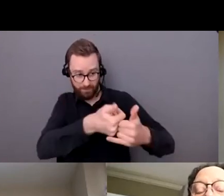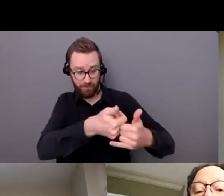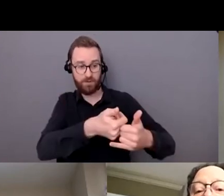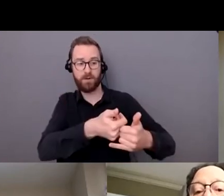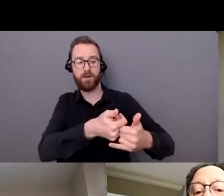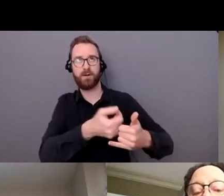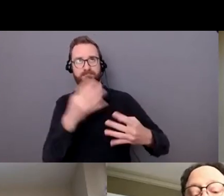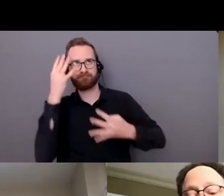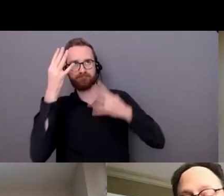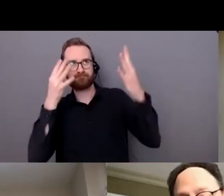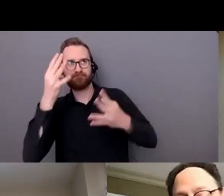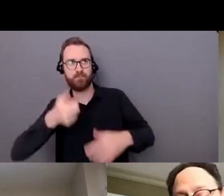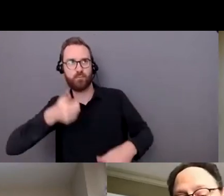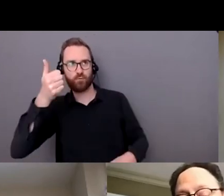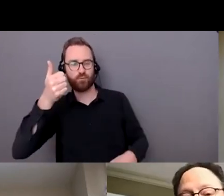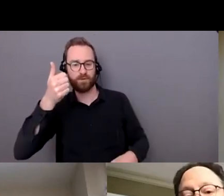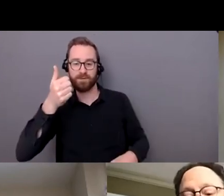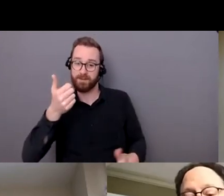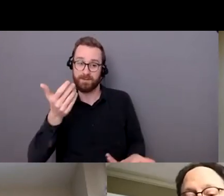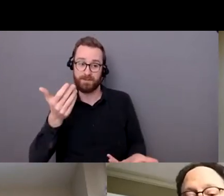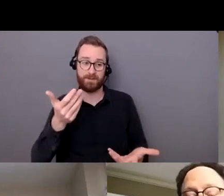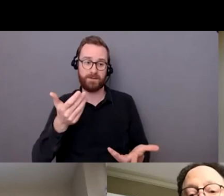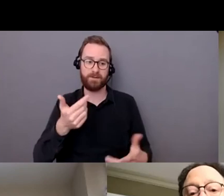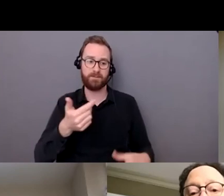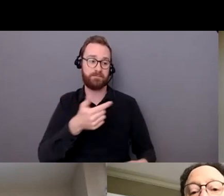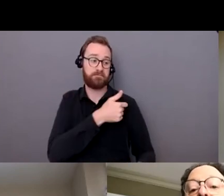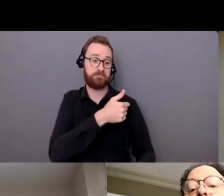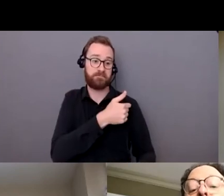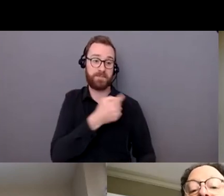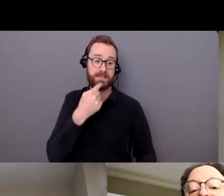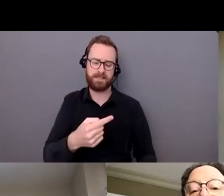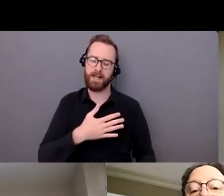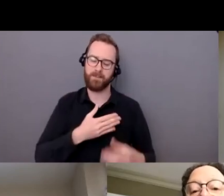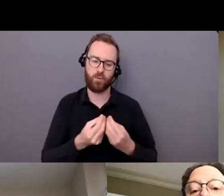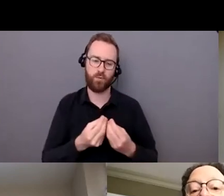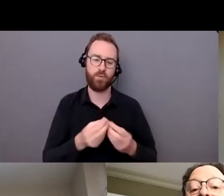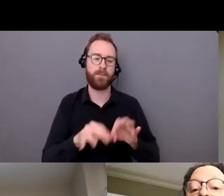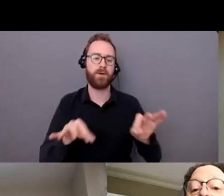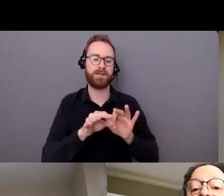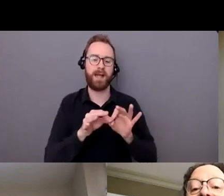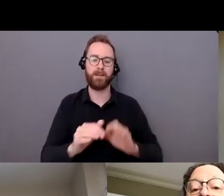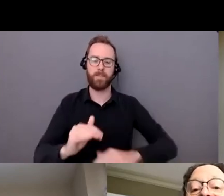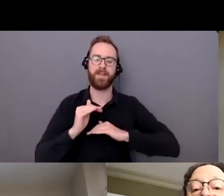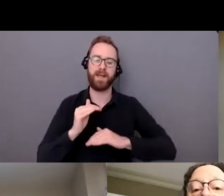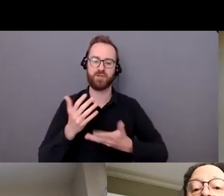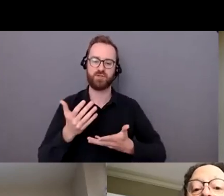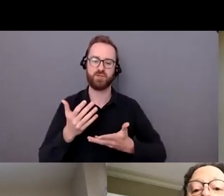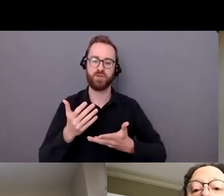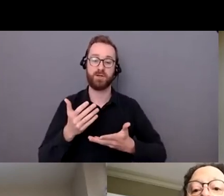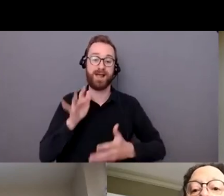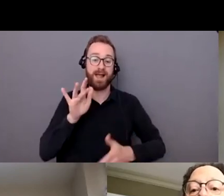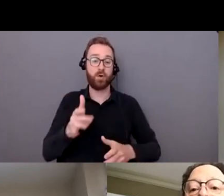plus créatif. Mais j'aime beaucoup ce que j'ai entendu précédemment aussi. Il faut se protéger aussi, parce que décrocher est difficile,